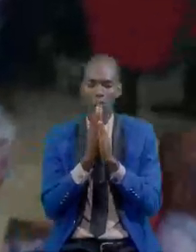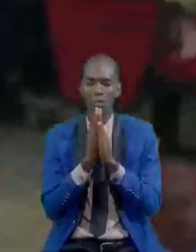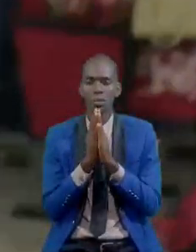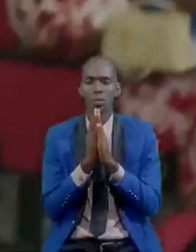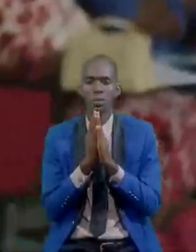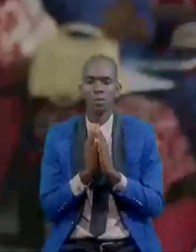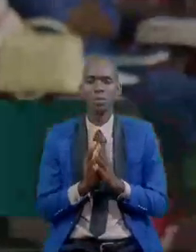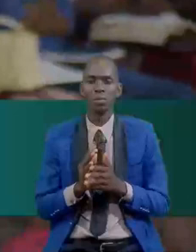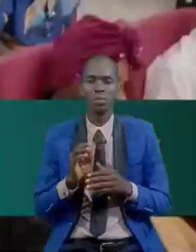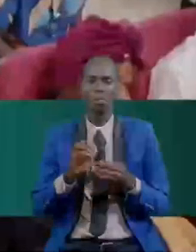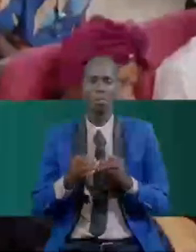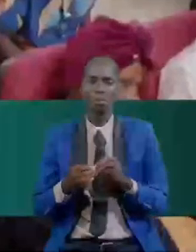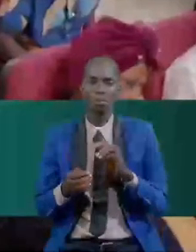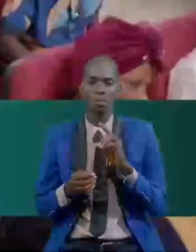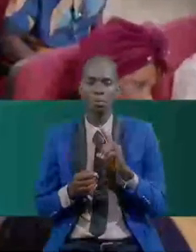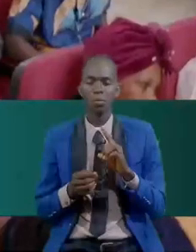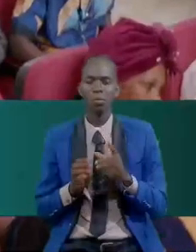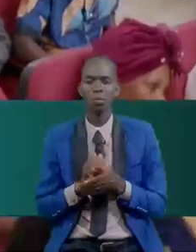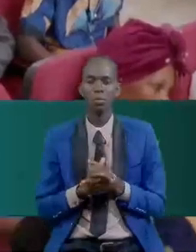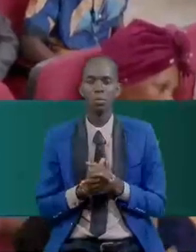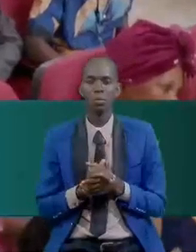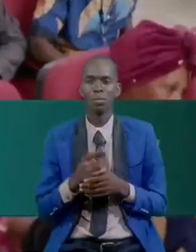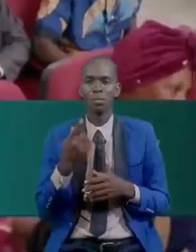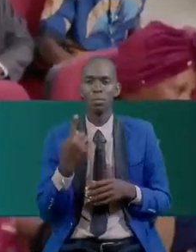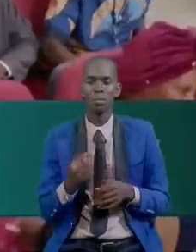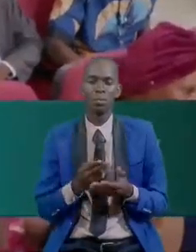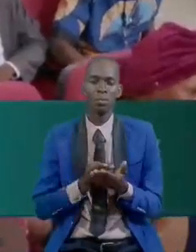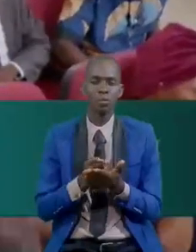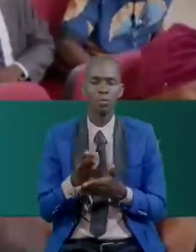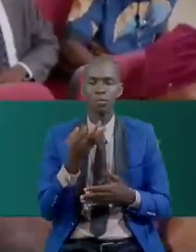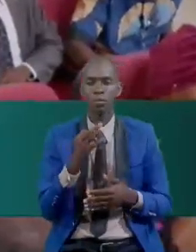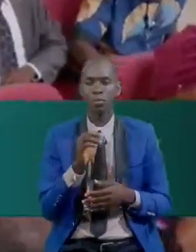guidé. Premier élément.